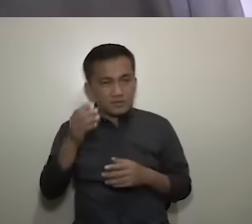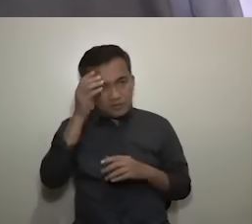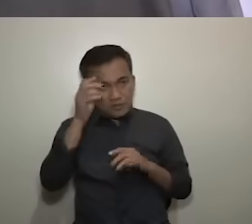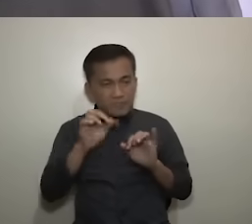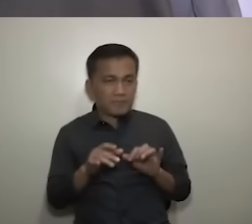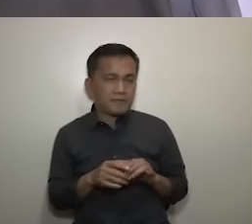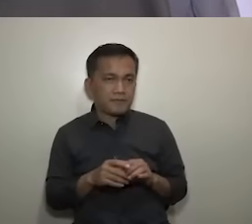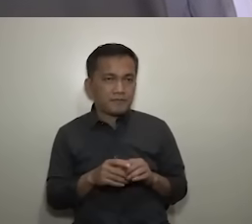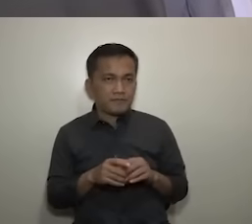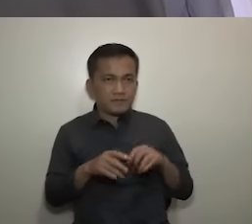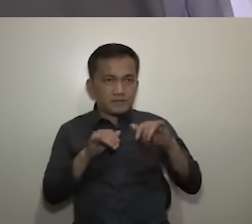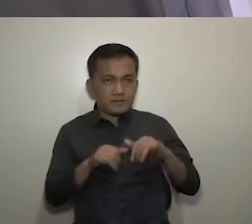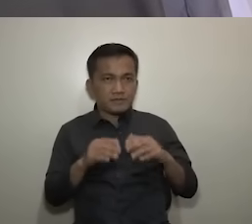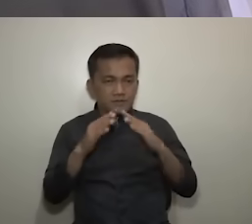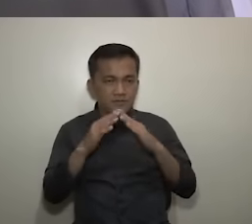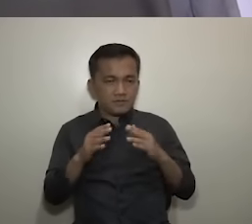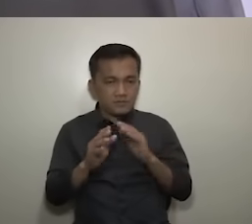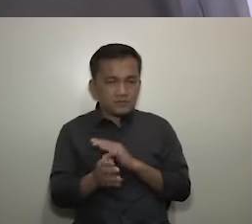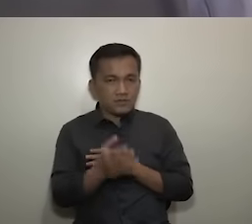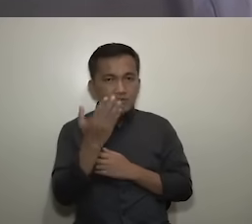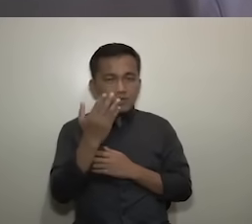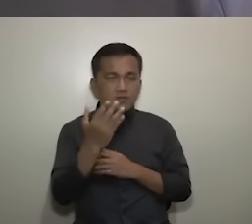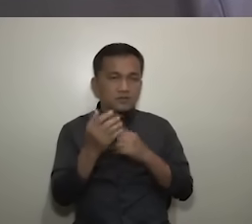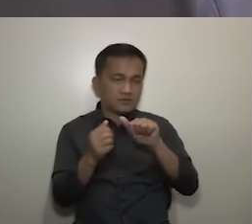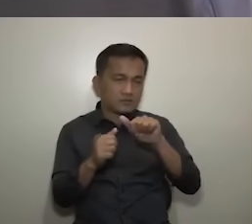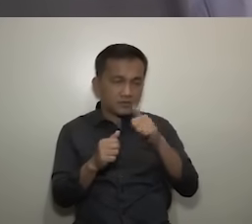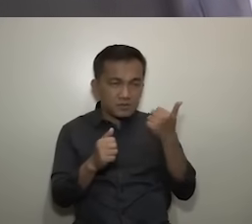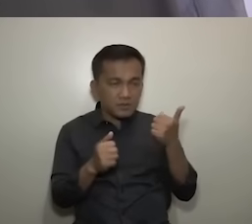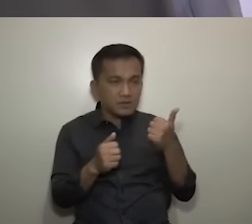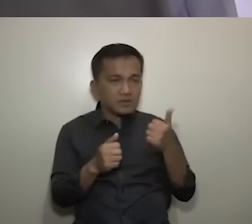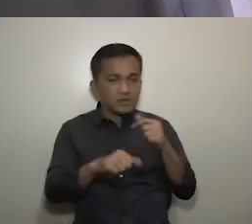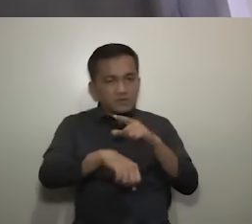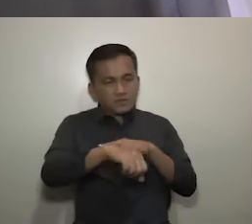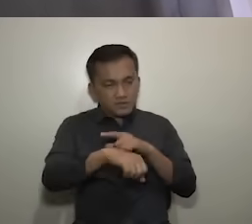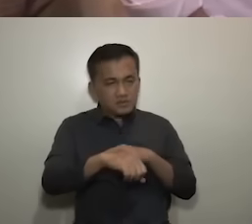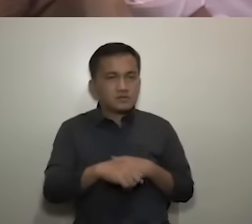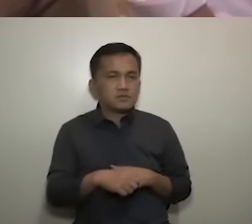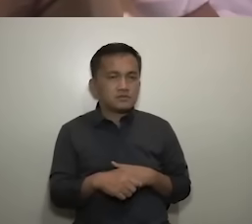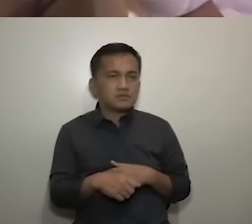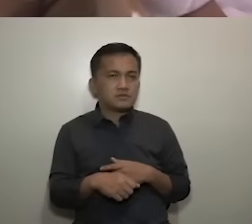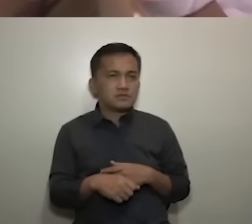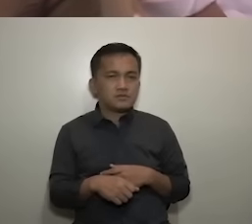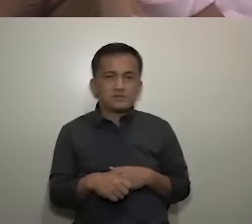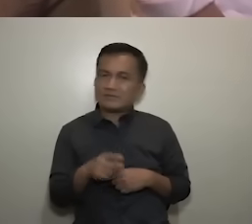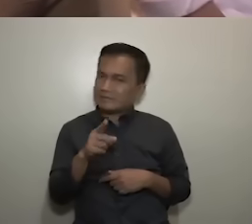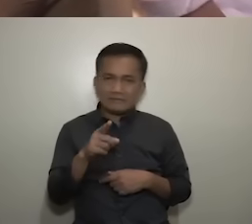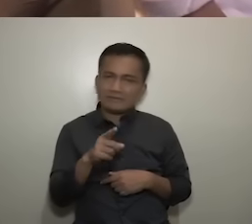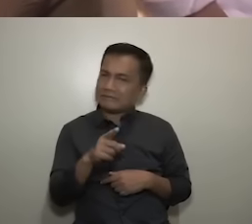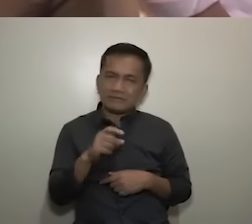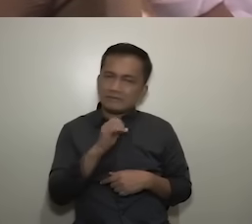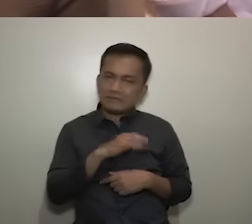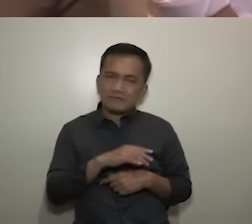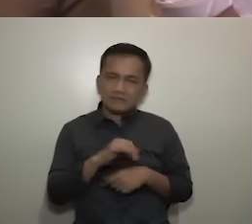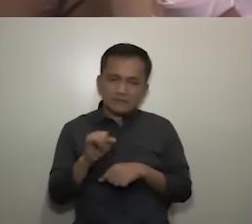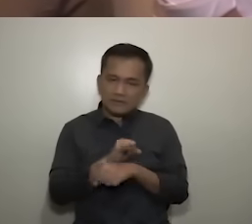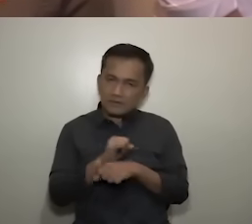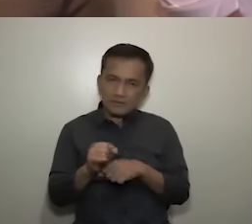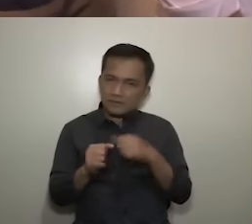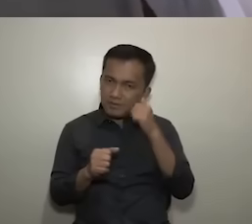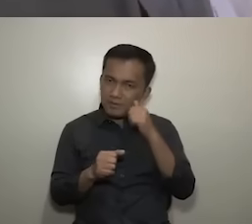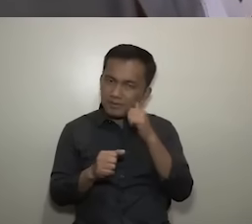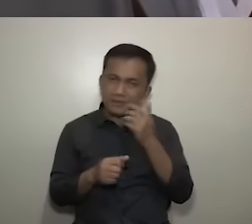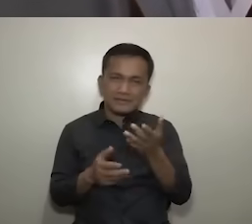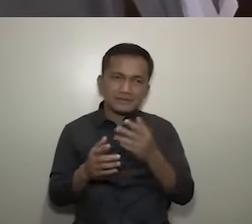computer. Nag-i-stay in po yun, may morning po yung iba, meron pang oras po yun. Sir, pinagkakitaan mo, pawis ng mga babae? Opo. Sir,